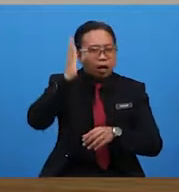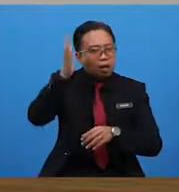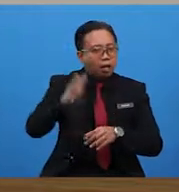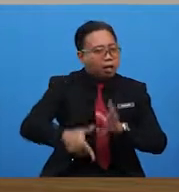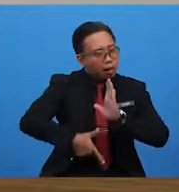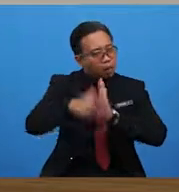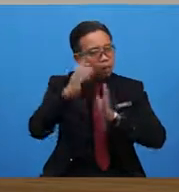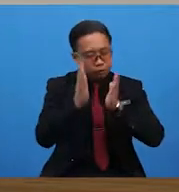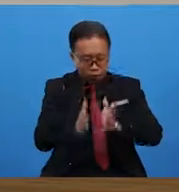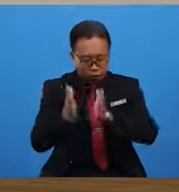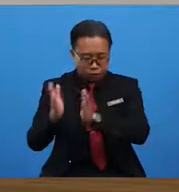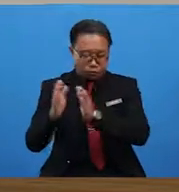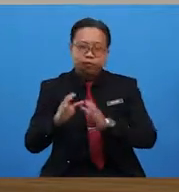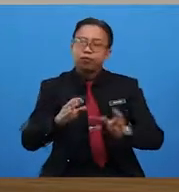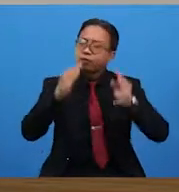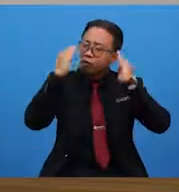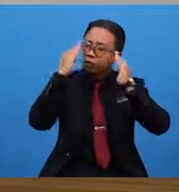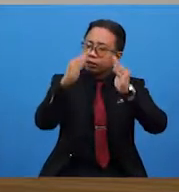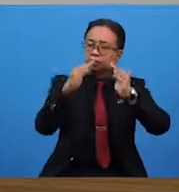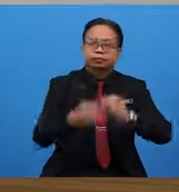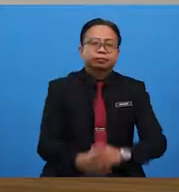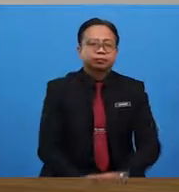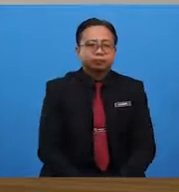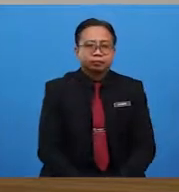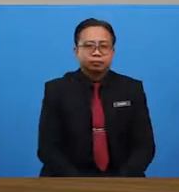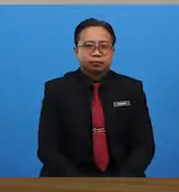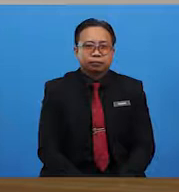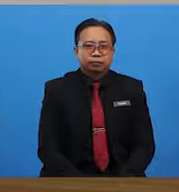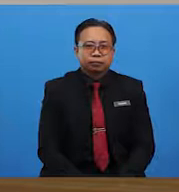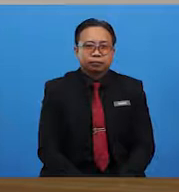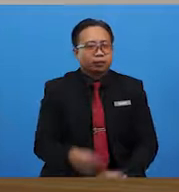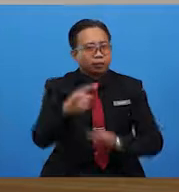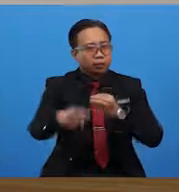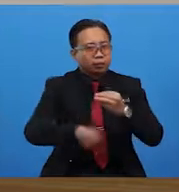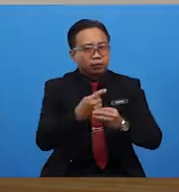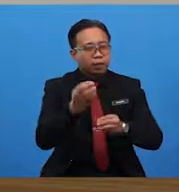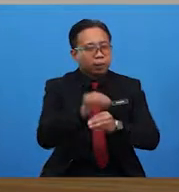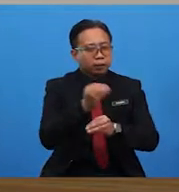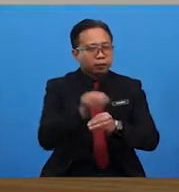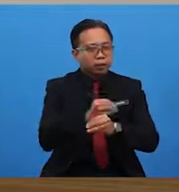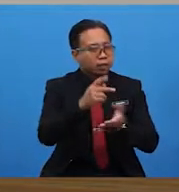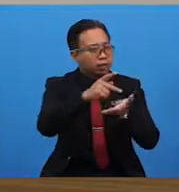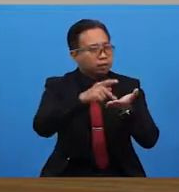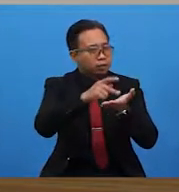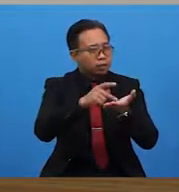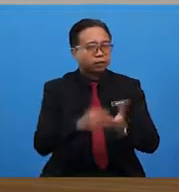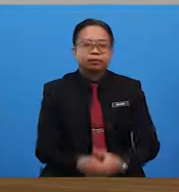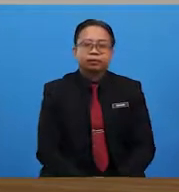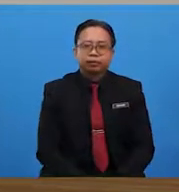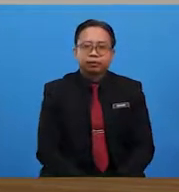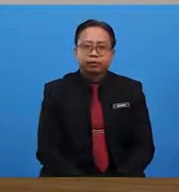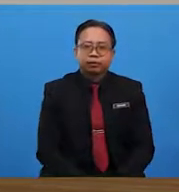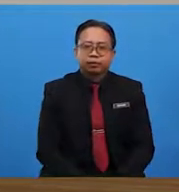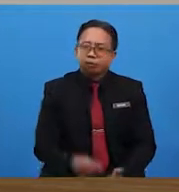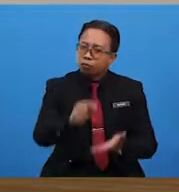sesosok ya lalu berfoto saya jalan penyerangan cek gue tadi tentang permasalahan kajian magnetnya di bagian